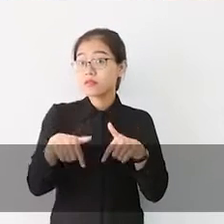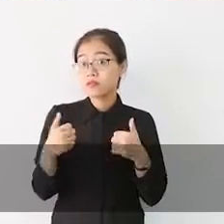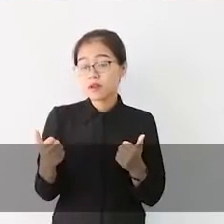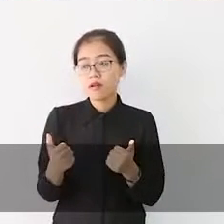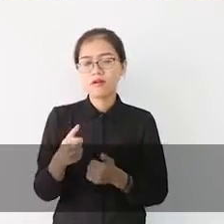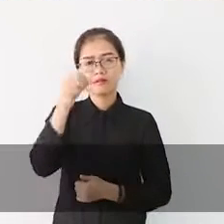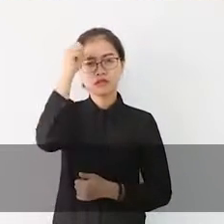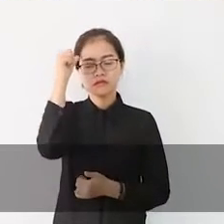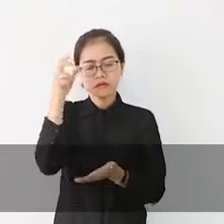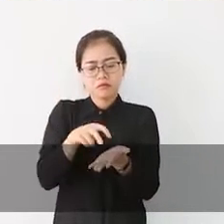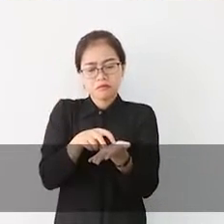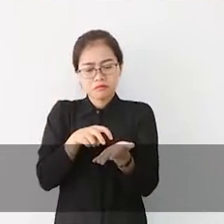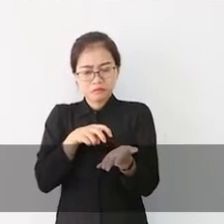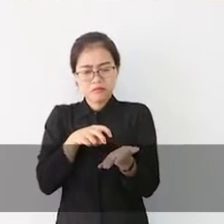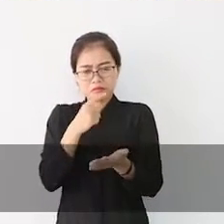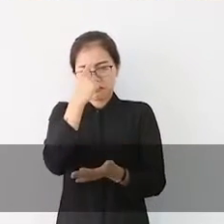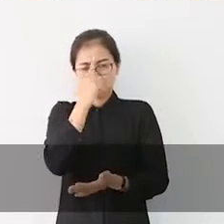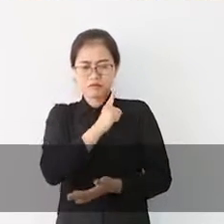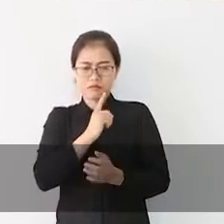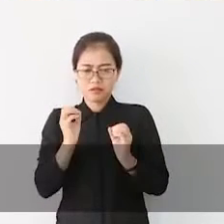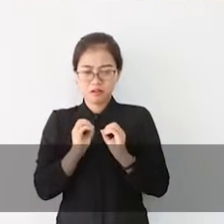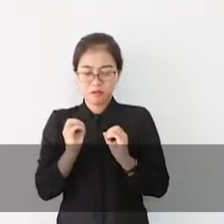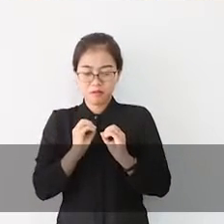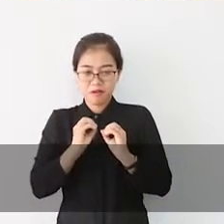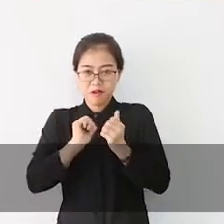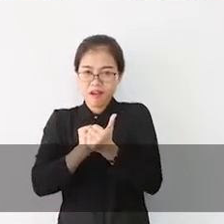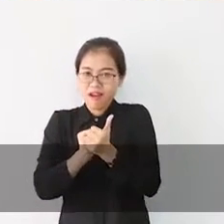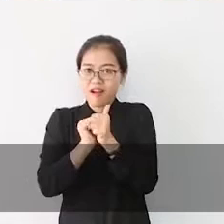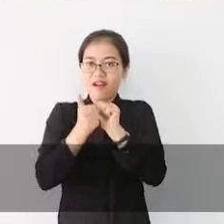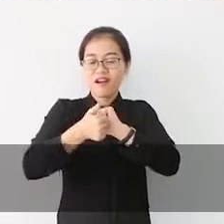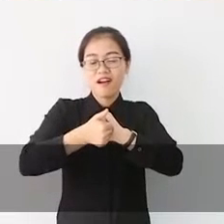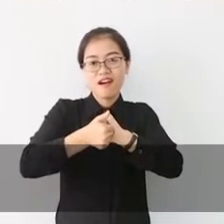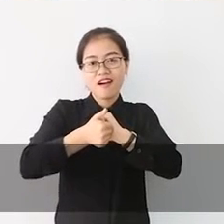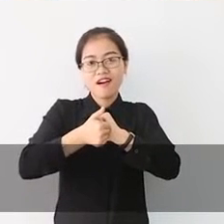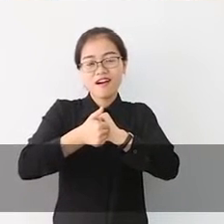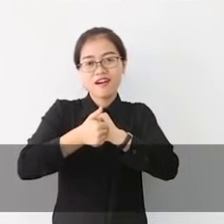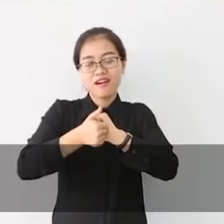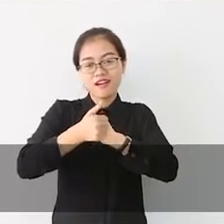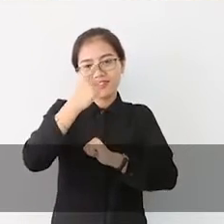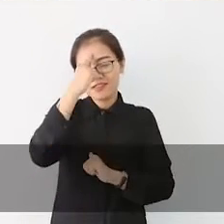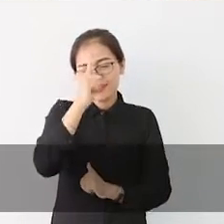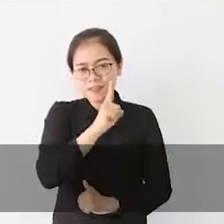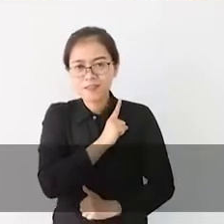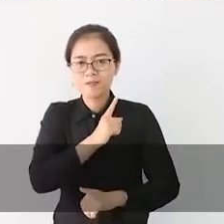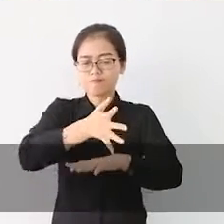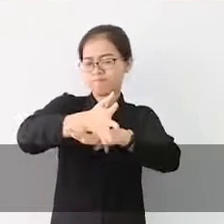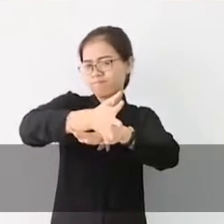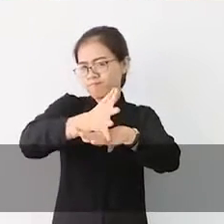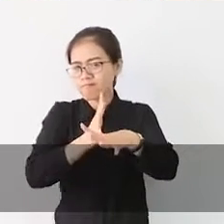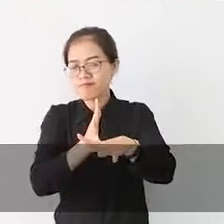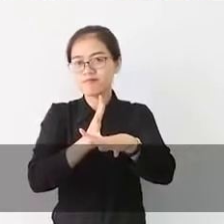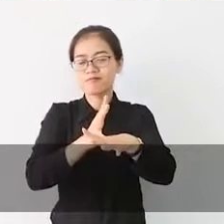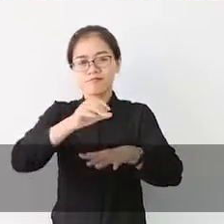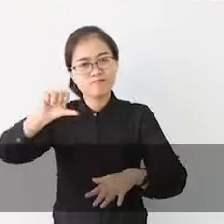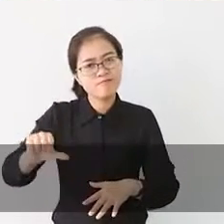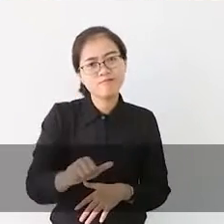sinh viên nhút nhát và không có tự tin vào bản thân mình thì các bạn đã trở thành những cái bạn sinh viên có đầy đủ cái khả năng,